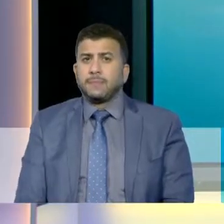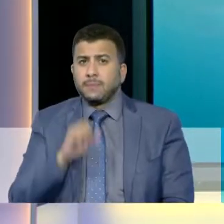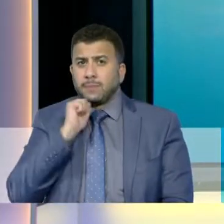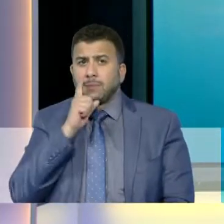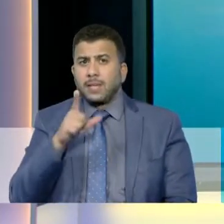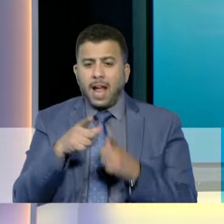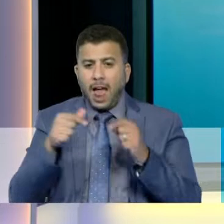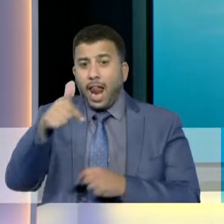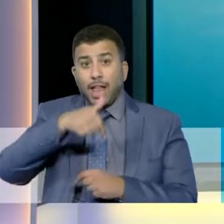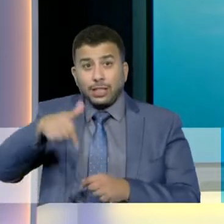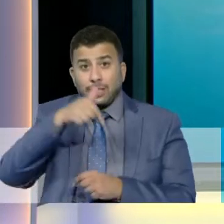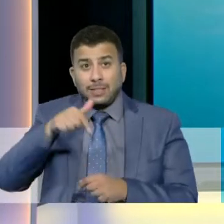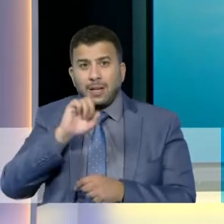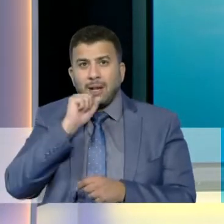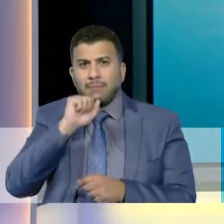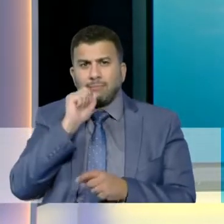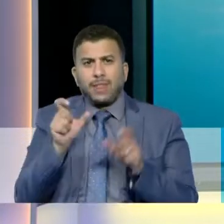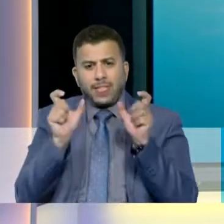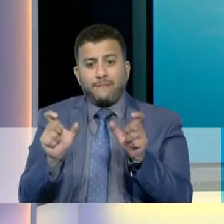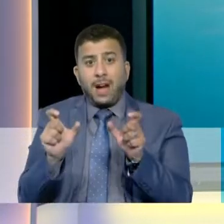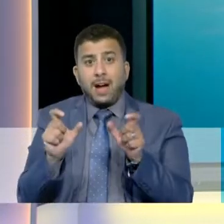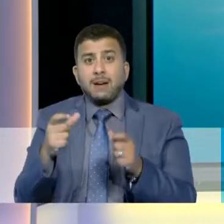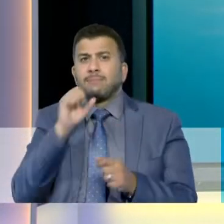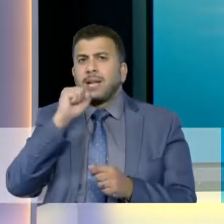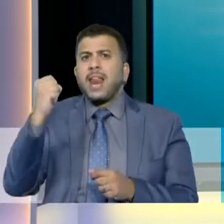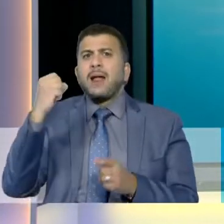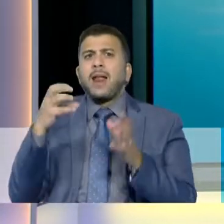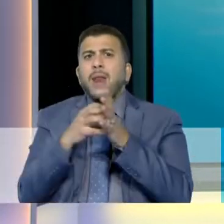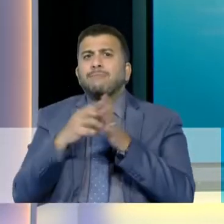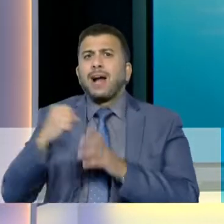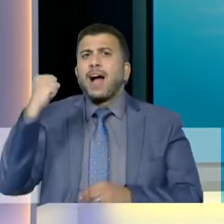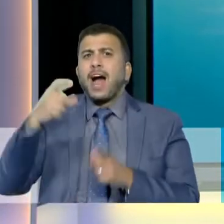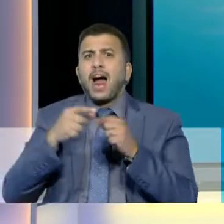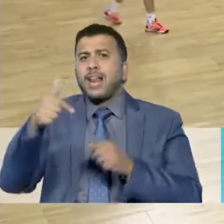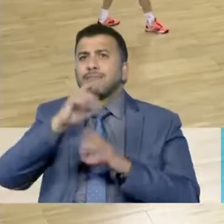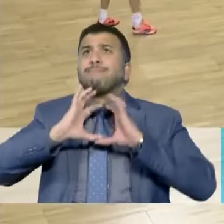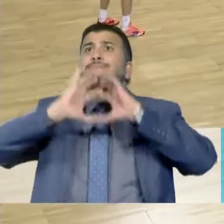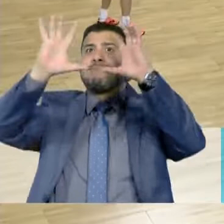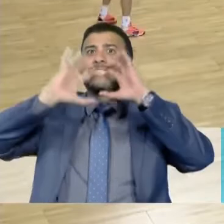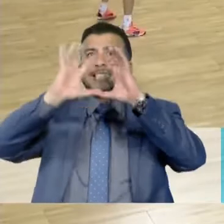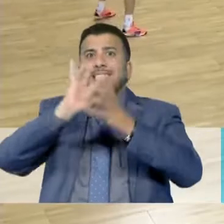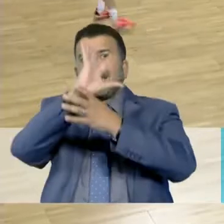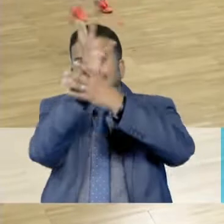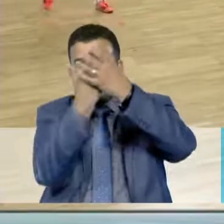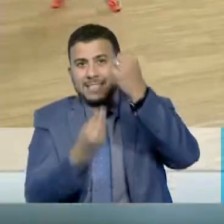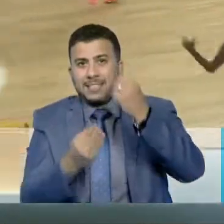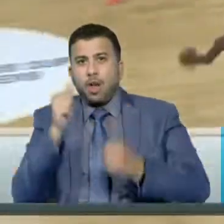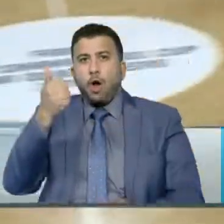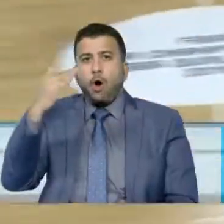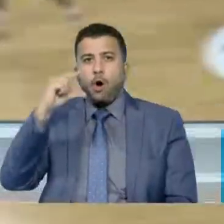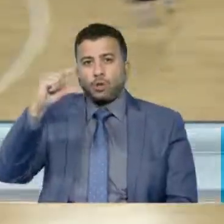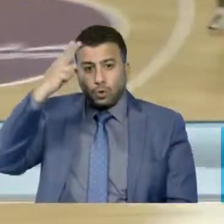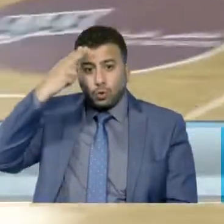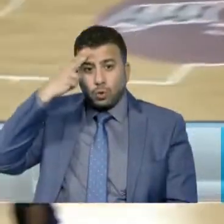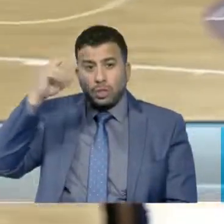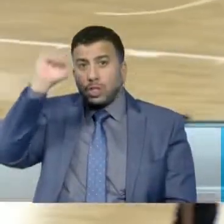وفصلت الخليجية وبعد أن استهل حملة الدفاع عن لقبه بطلا لأندية الخليج في كرة السلة بالفوز على أحد السعودي، يتقدم